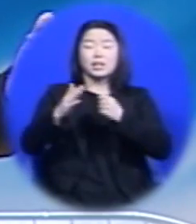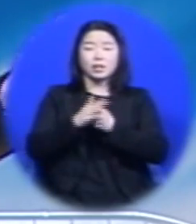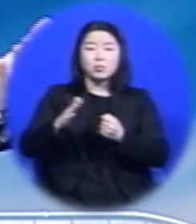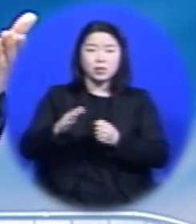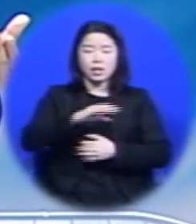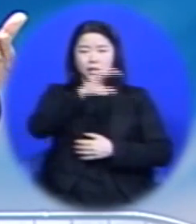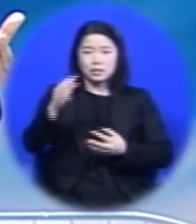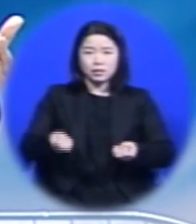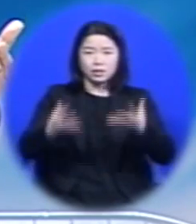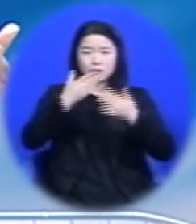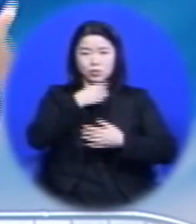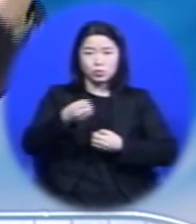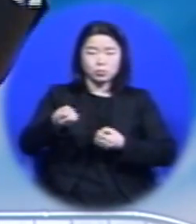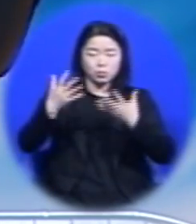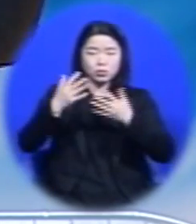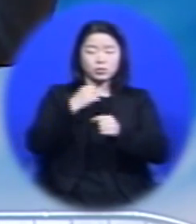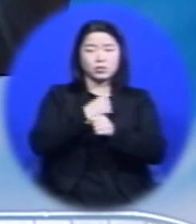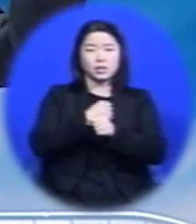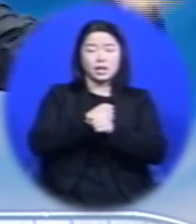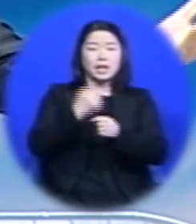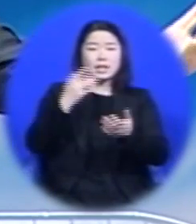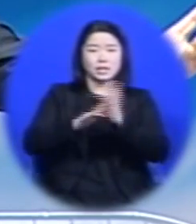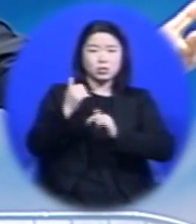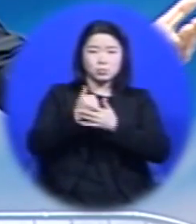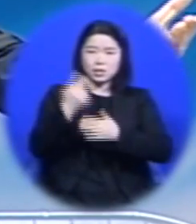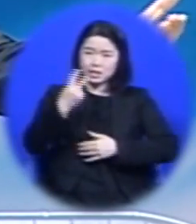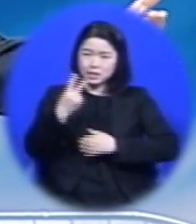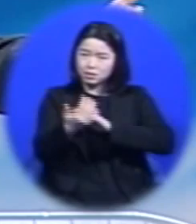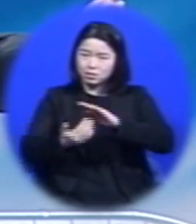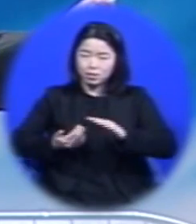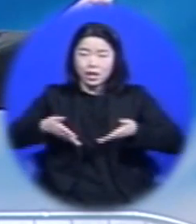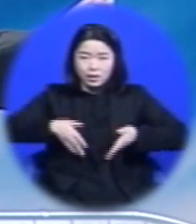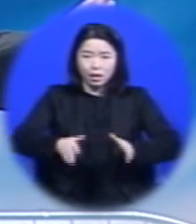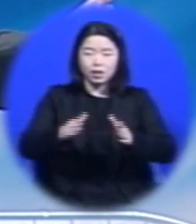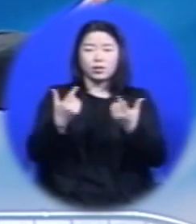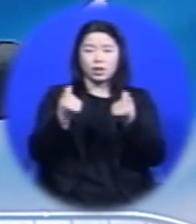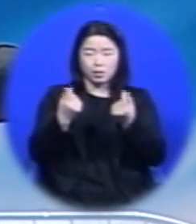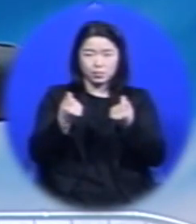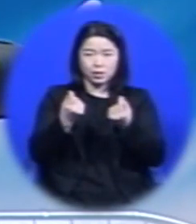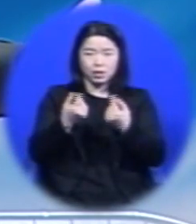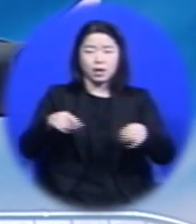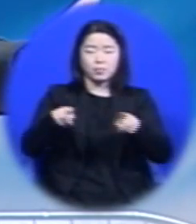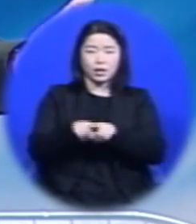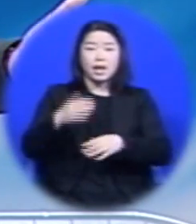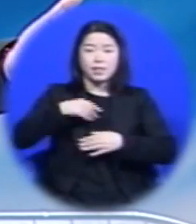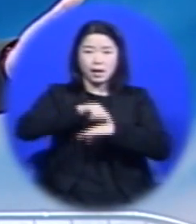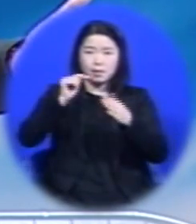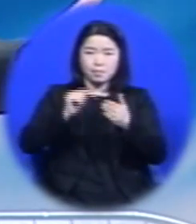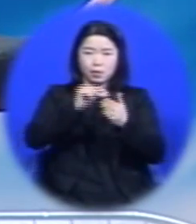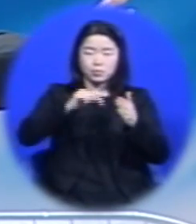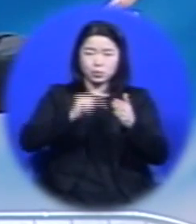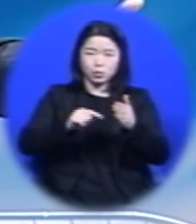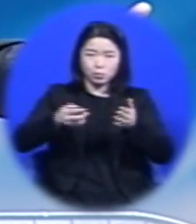성탄절의 축복은 예수님이 2년전에 태어나신 것과 함께 내 마음에도 예수님이 태어나신